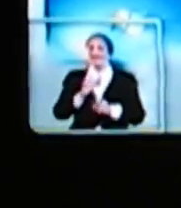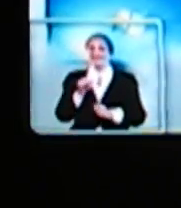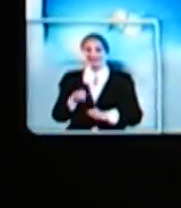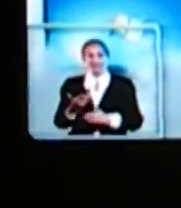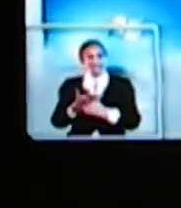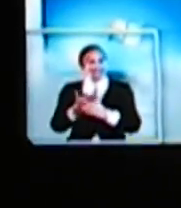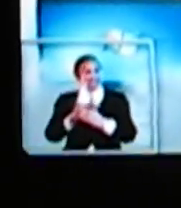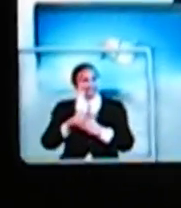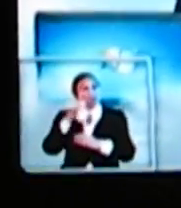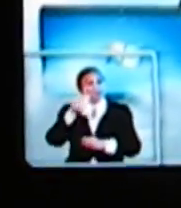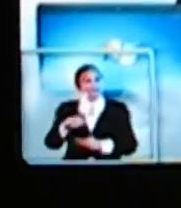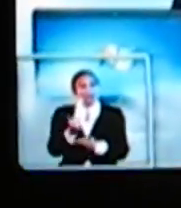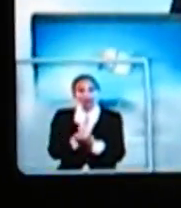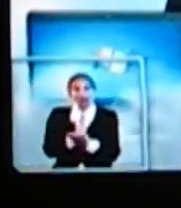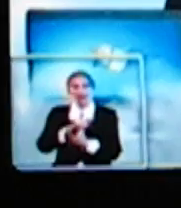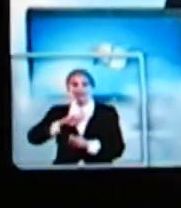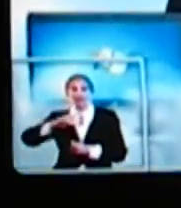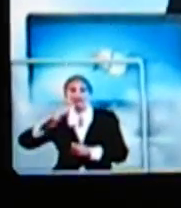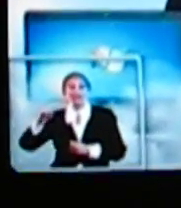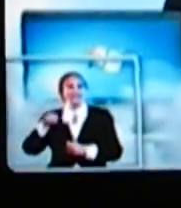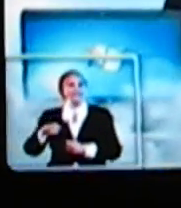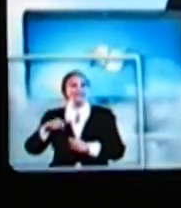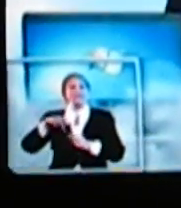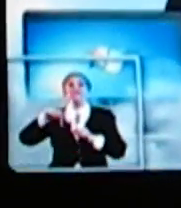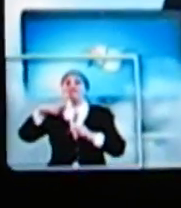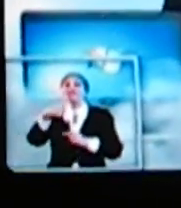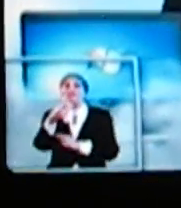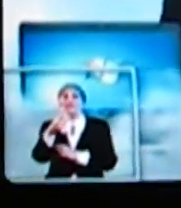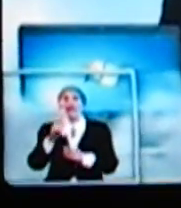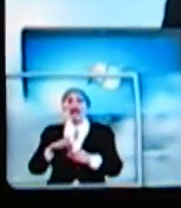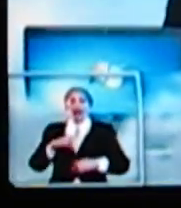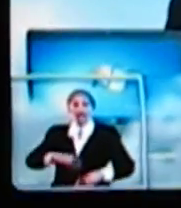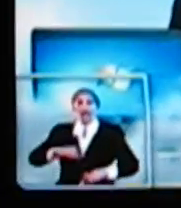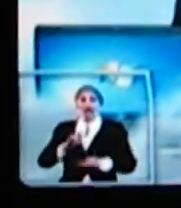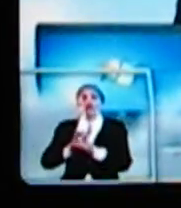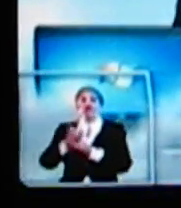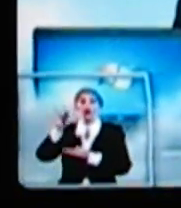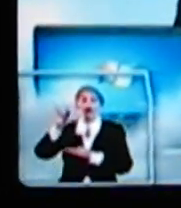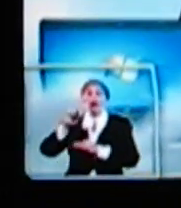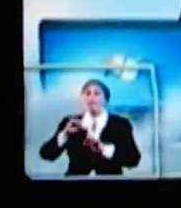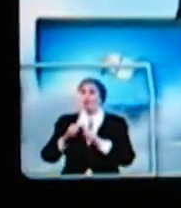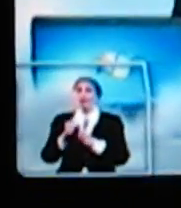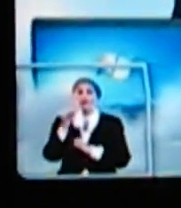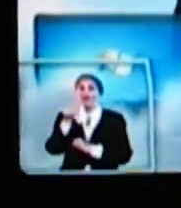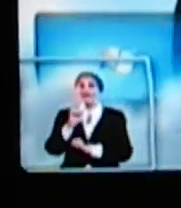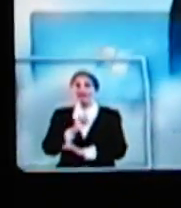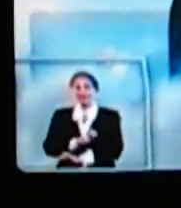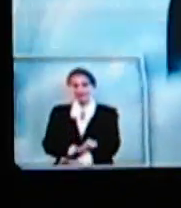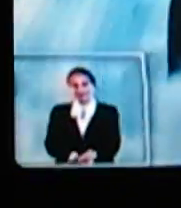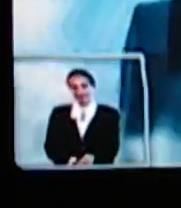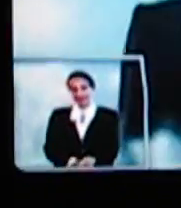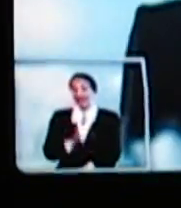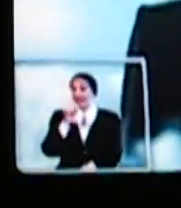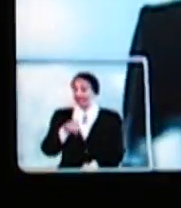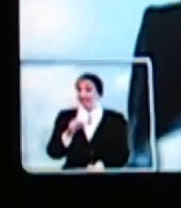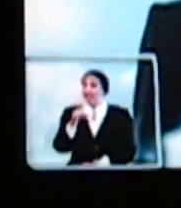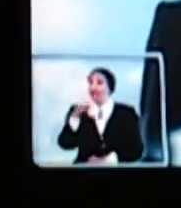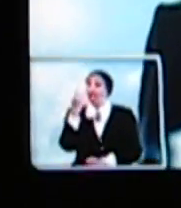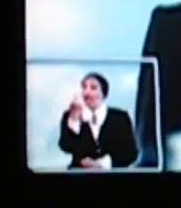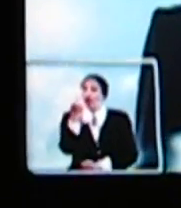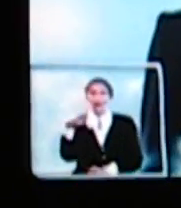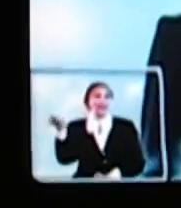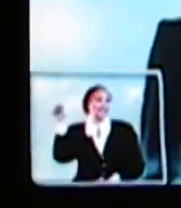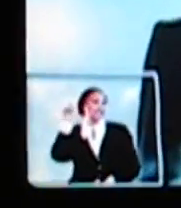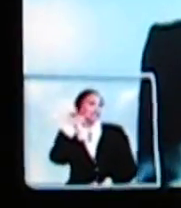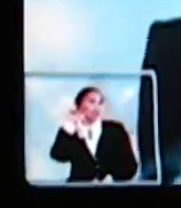والهبوط، حيث إن هذه الأجهزة لها تأثير مباشر على أجهزة الطائرة الملاحية. يستثنى